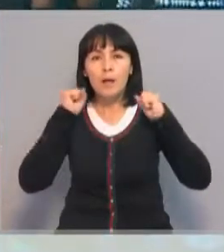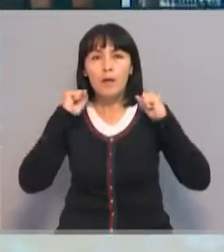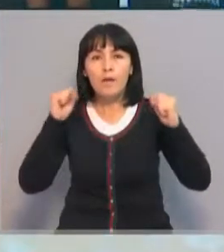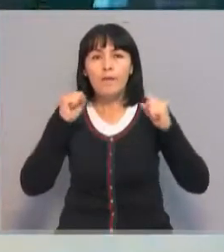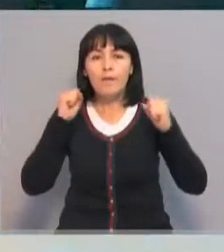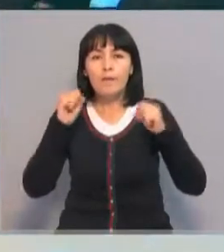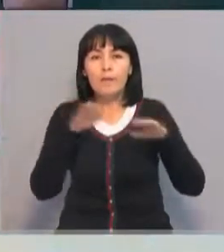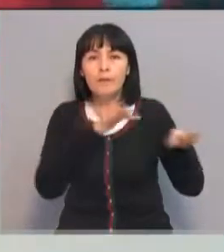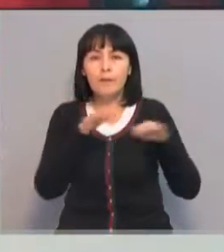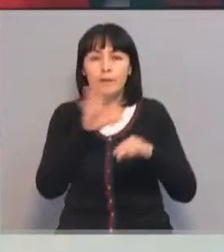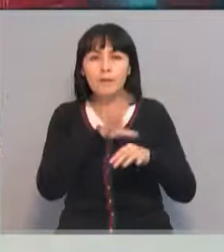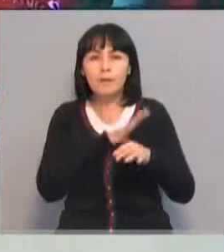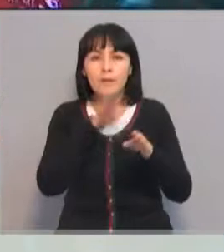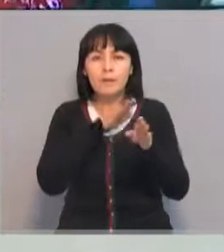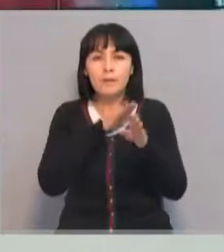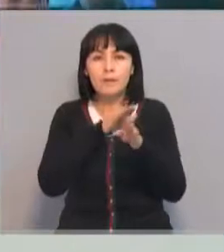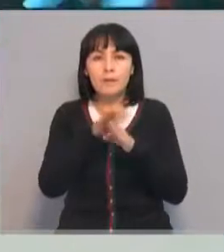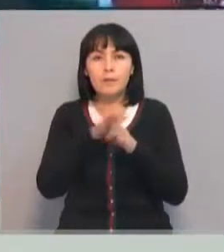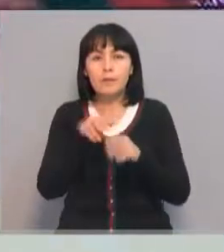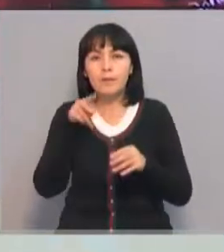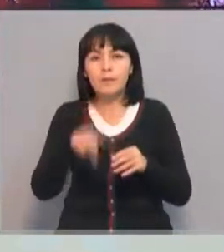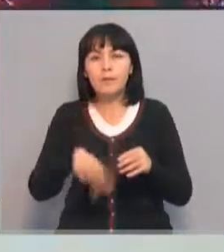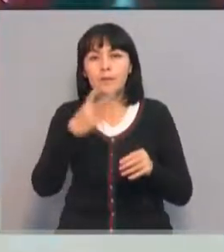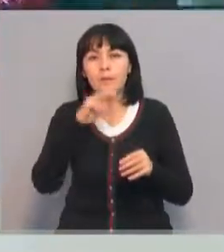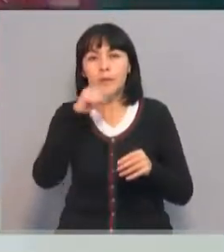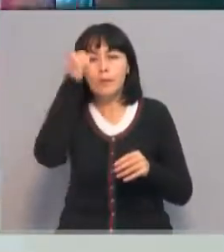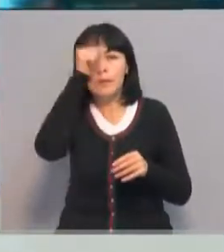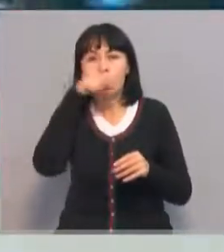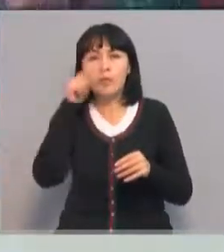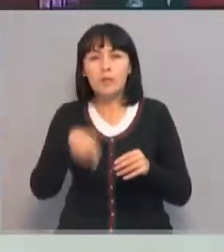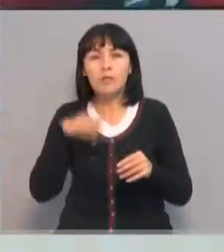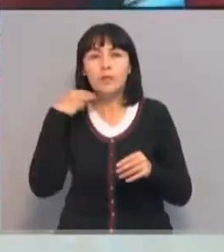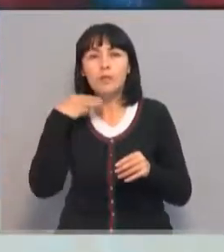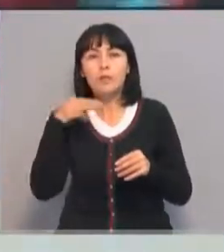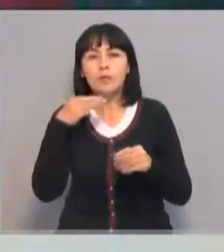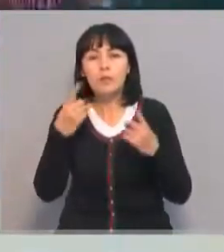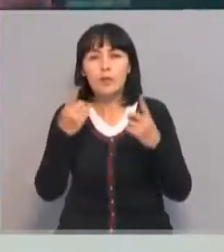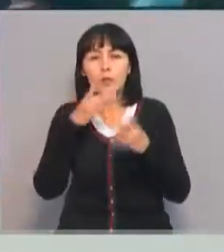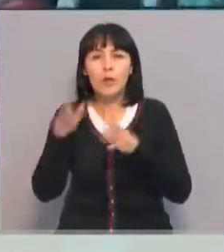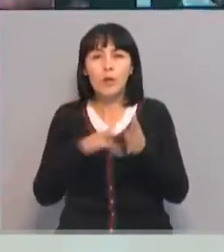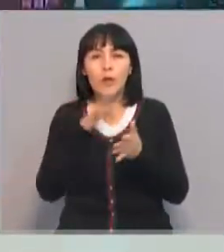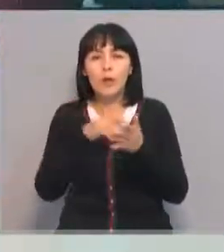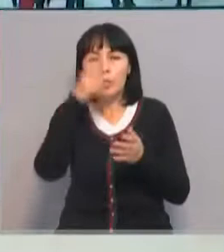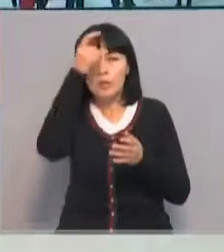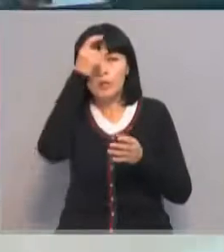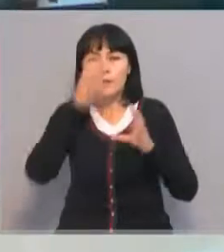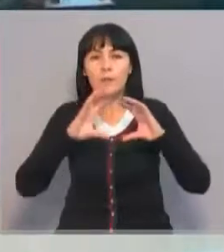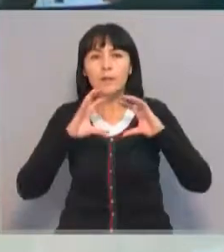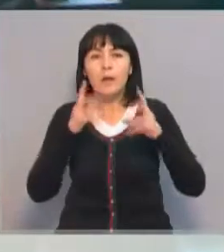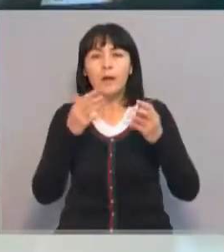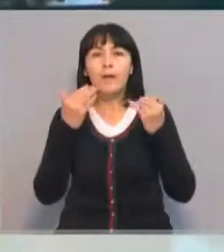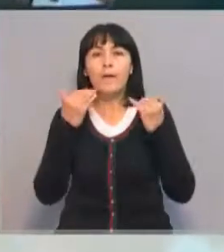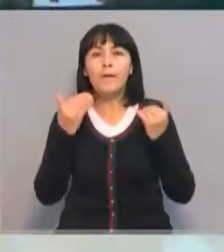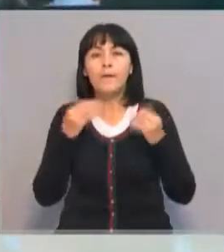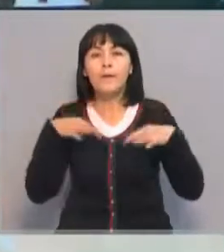спортивно-массовое событие было проведено в рамках 2021 года «Туркестан – духовная столица тюркского мира», а также